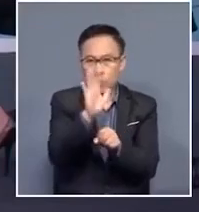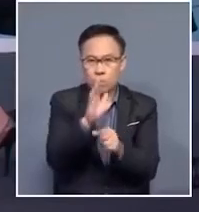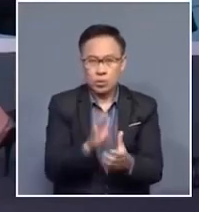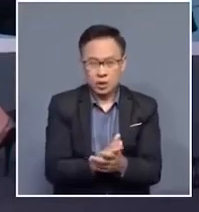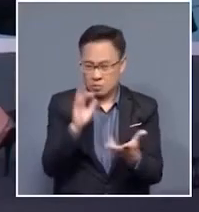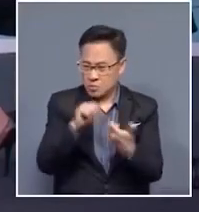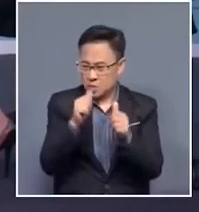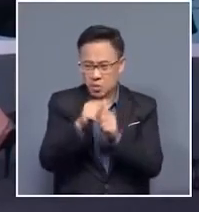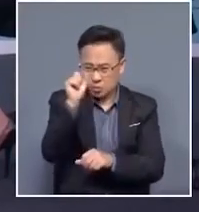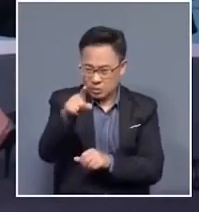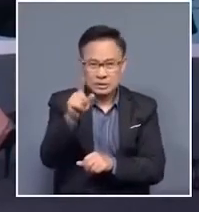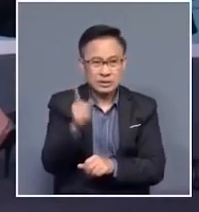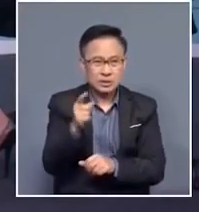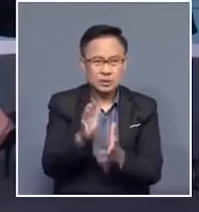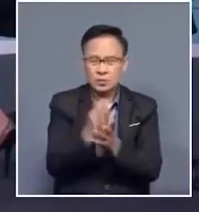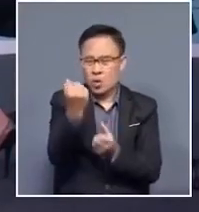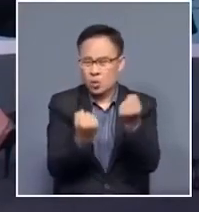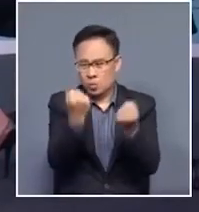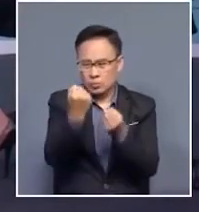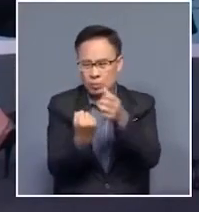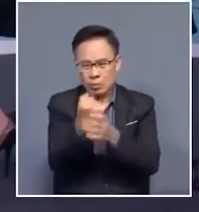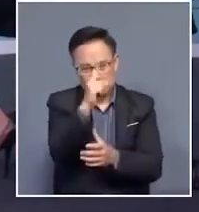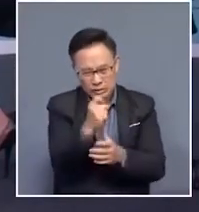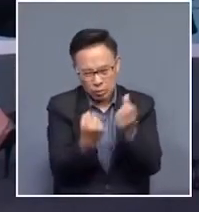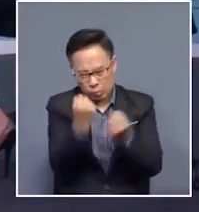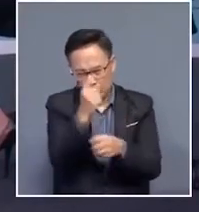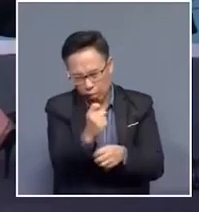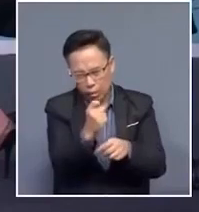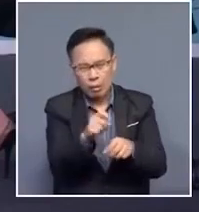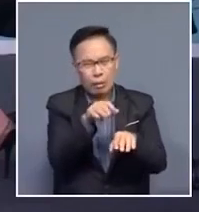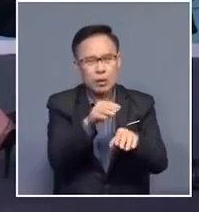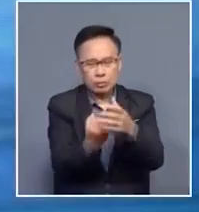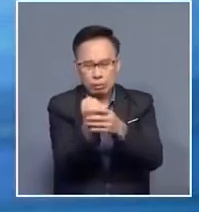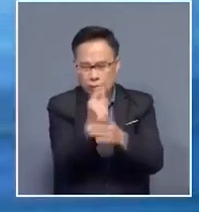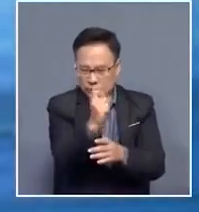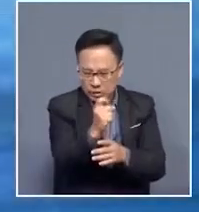การณ์จริงๆจะมีรถเสียรถตายเยอะมากเพราะนั้นกรณีรถเสียรถตายเนี่ย